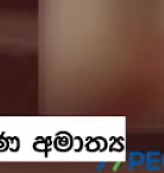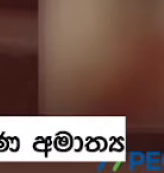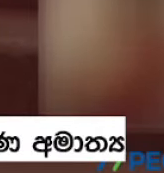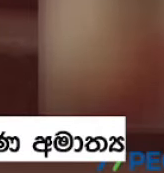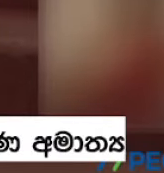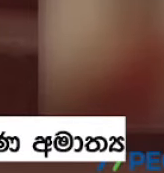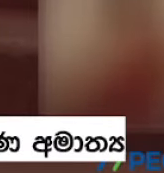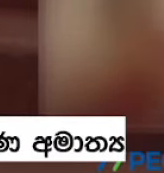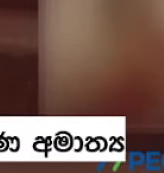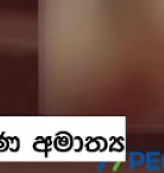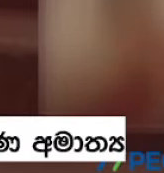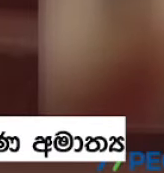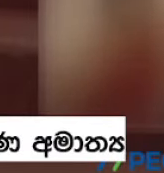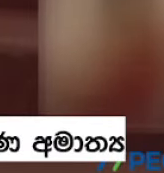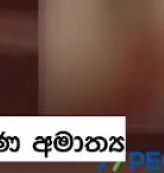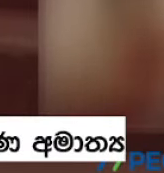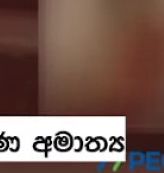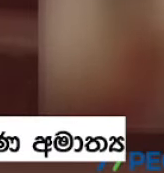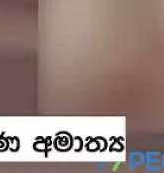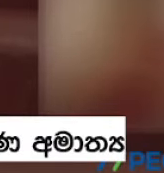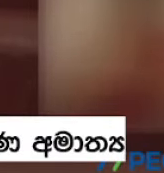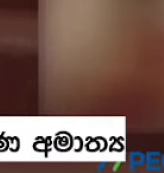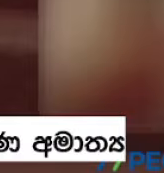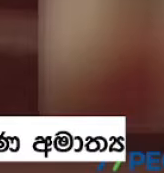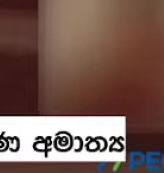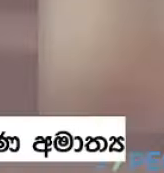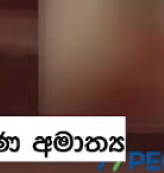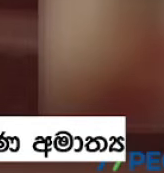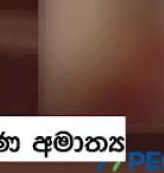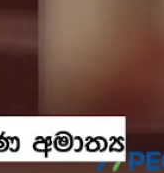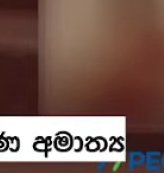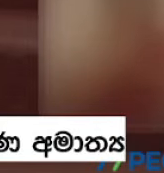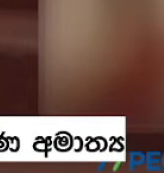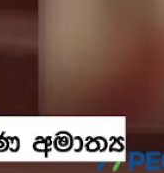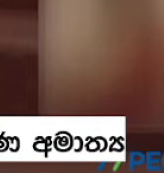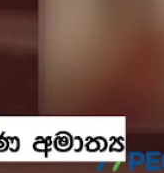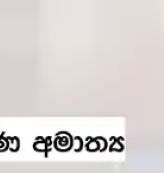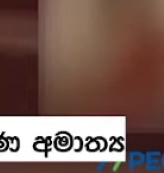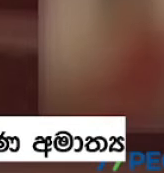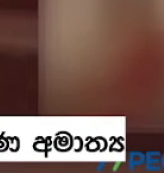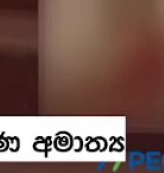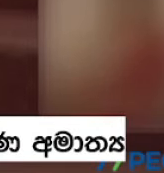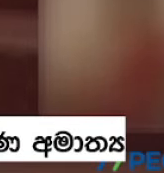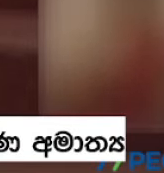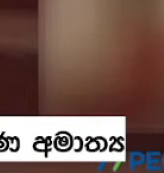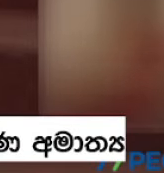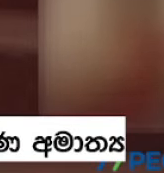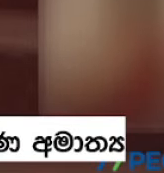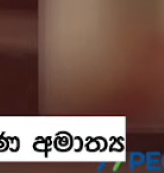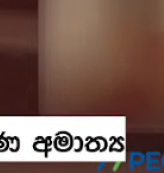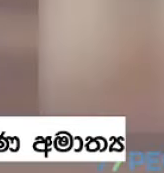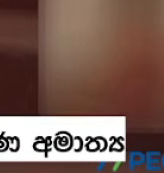සම්බන්ධවත් සාමාන්‍ය සාක්ෂි නීතිය බලපාන විදිහට තමයි හදලා තියෙන්නේ. දෙවෙනි කාරණය තමයි ආරක්ෂක ඇමතිවරයාට තමයි දැන් පවතින නීතියේ